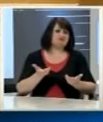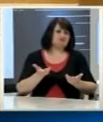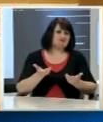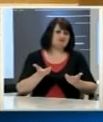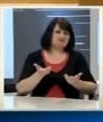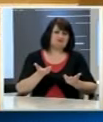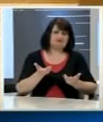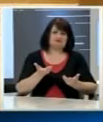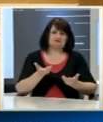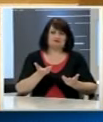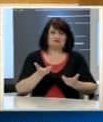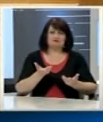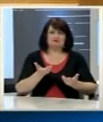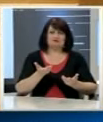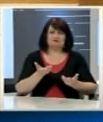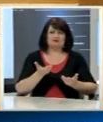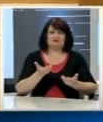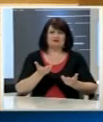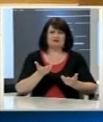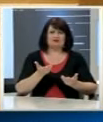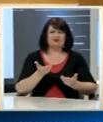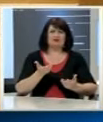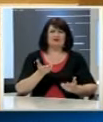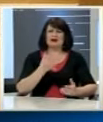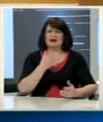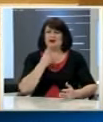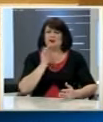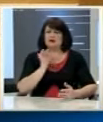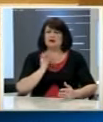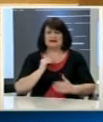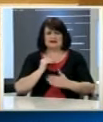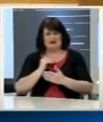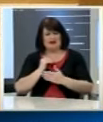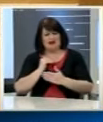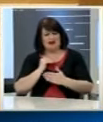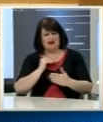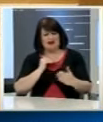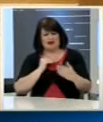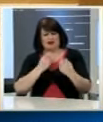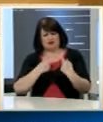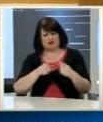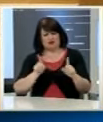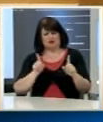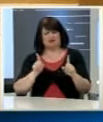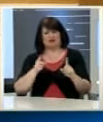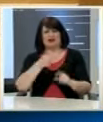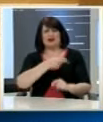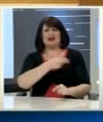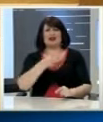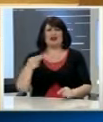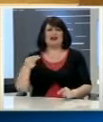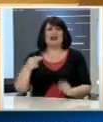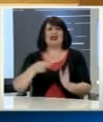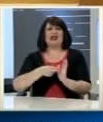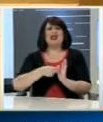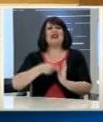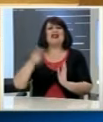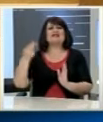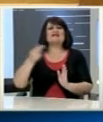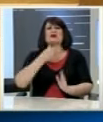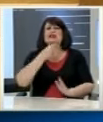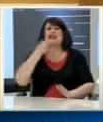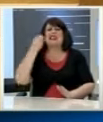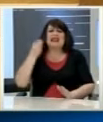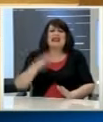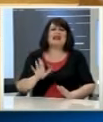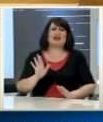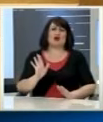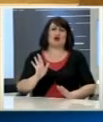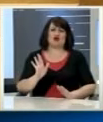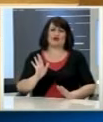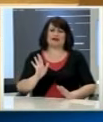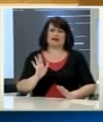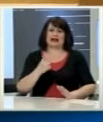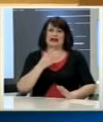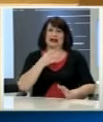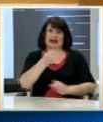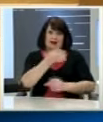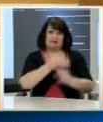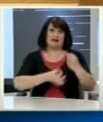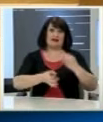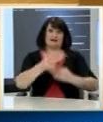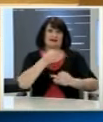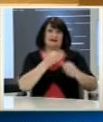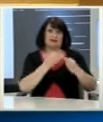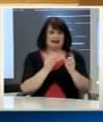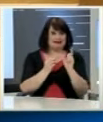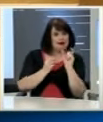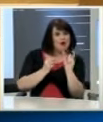ε ακραία έκφραση θεσμικής χυδαιότητας μιας και επιλέξατε να διευρύνετε